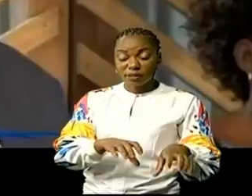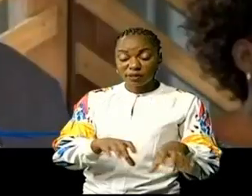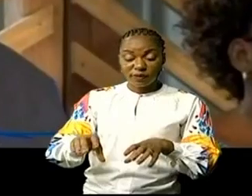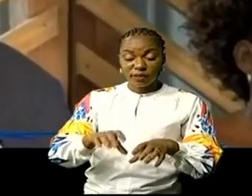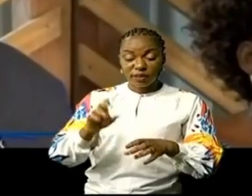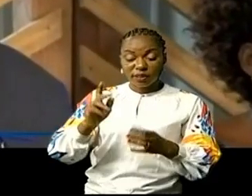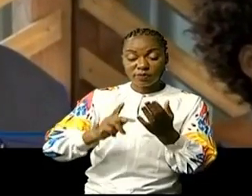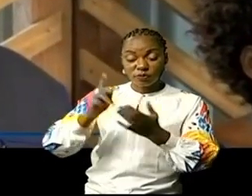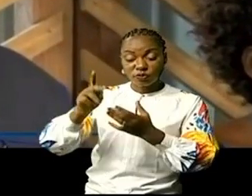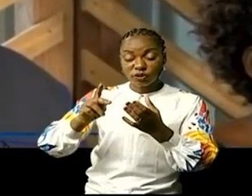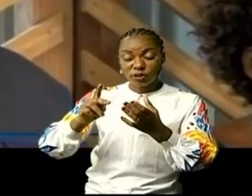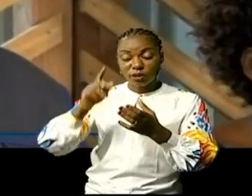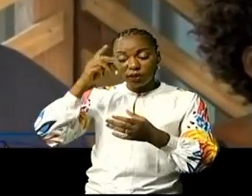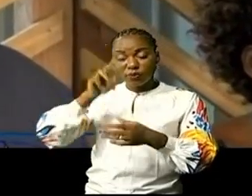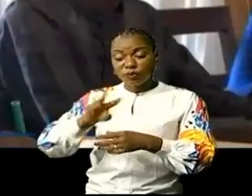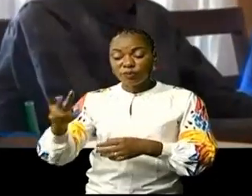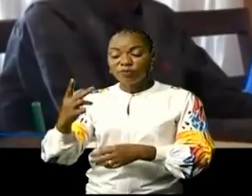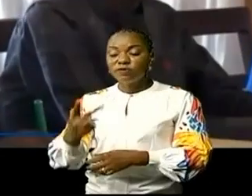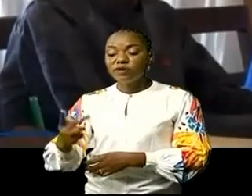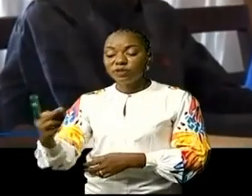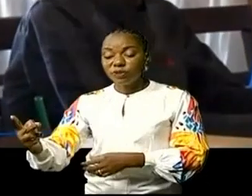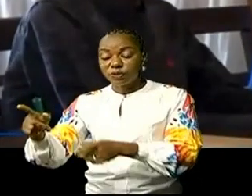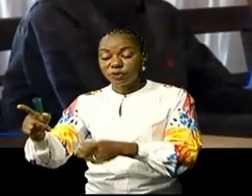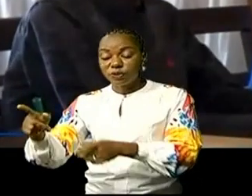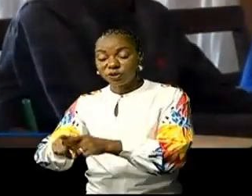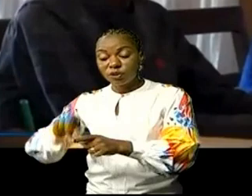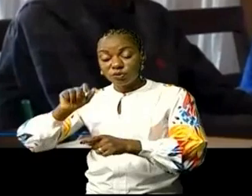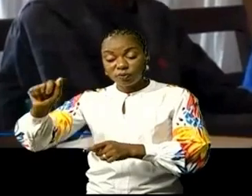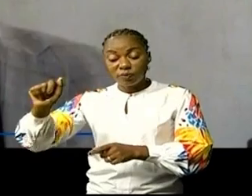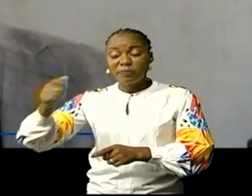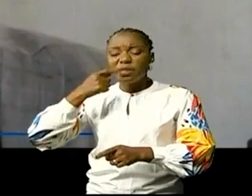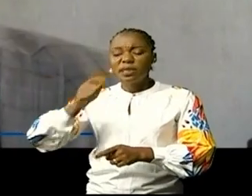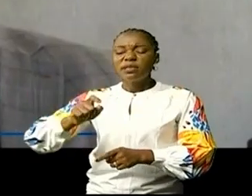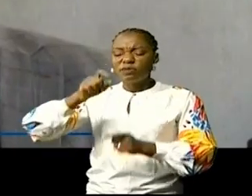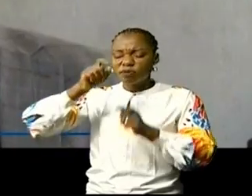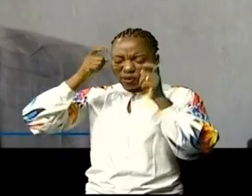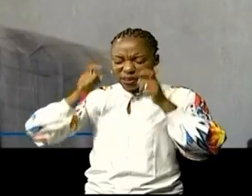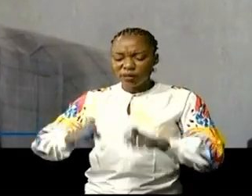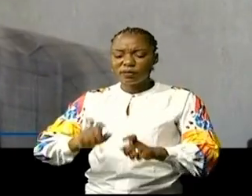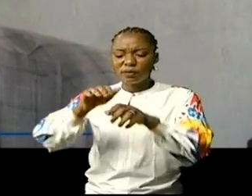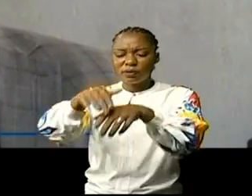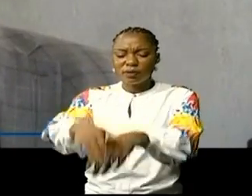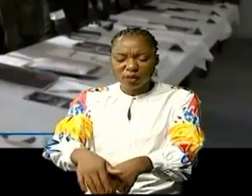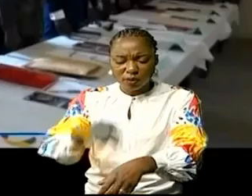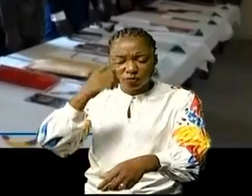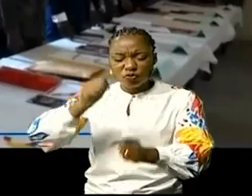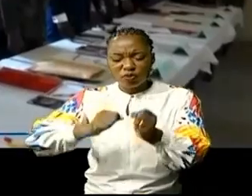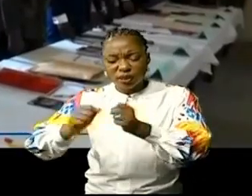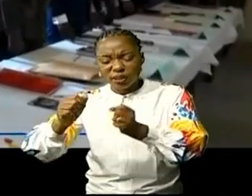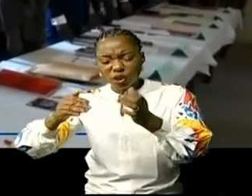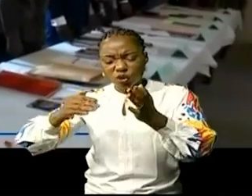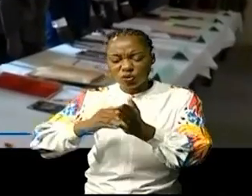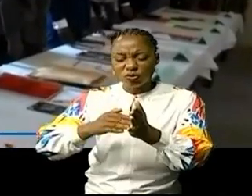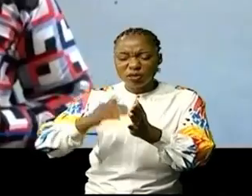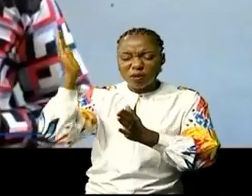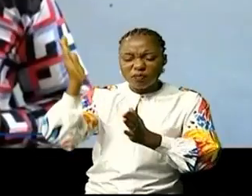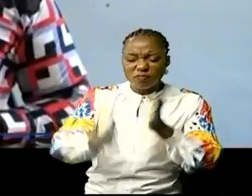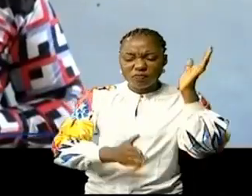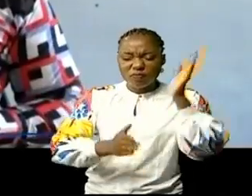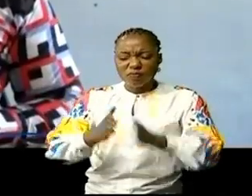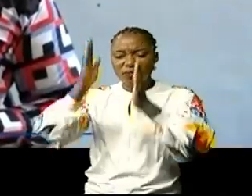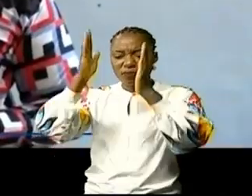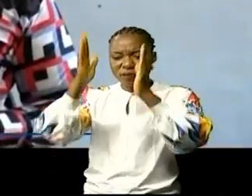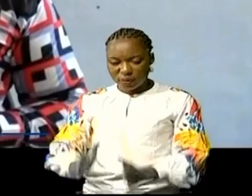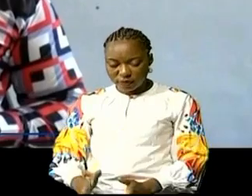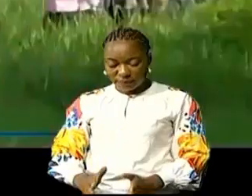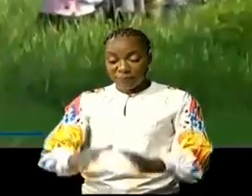projet exercice 2022, a promis de s'investir personnellement pour lutter contre la déforestation dans sa province. Bien